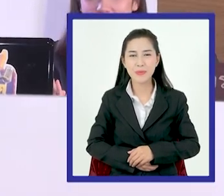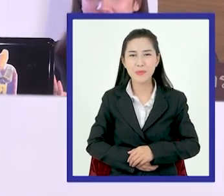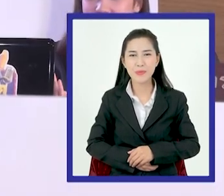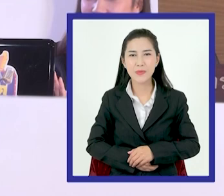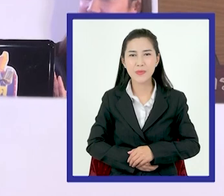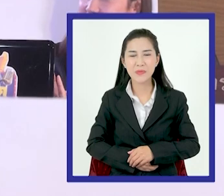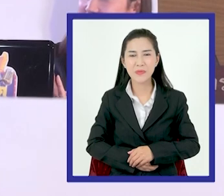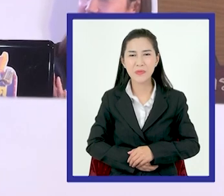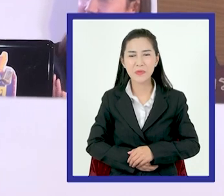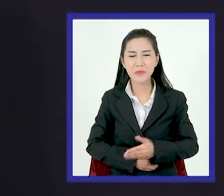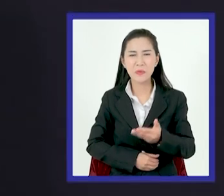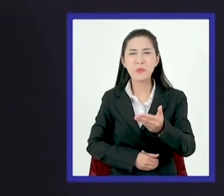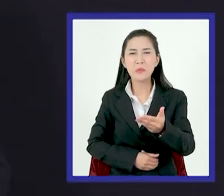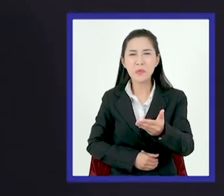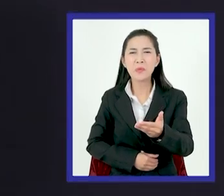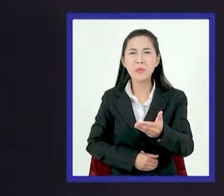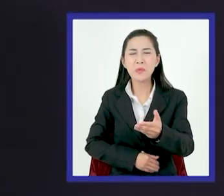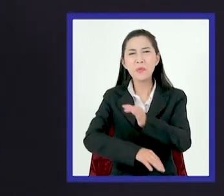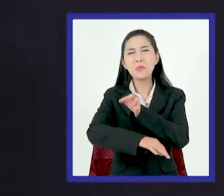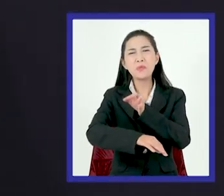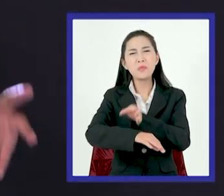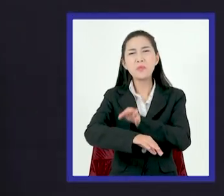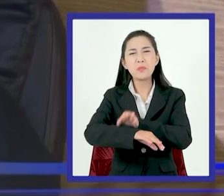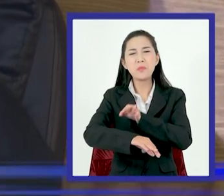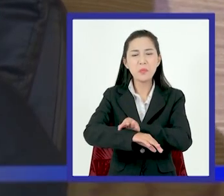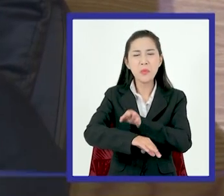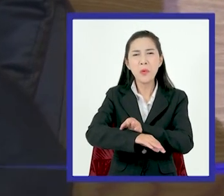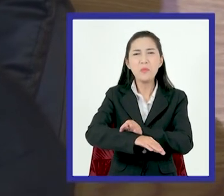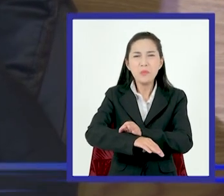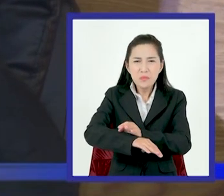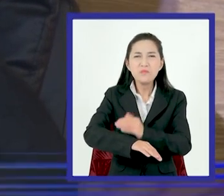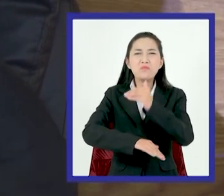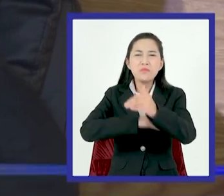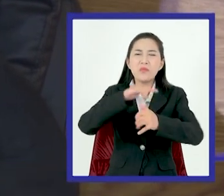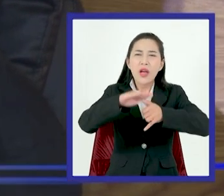ลุงป้อมในช่วงหลังไม่รับทอดผ้าแล้วขึ้นบันไดไม่ไหวดูดอกแดกดอกแดก